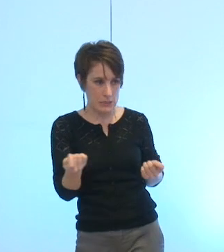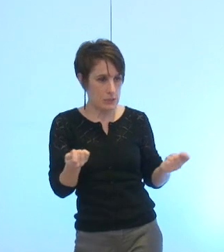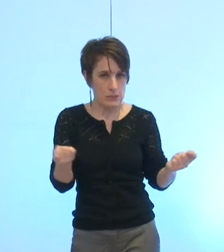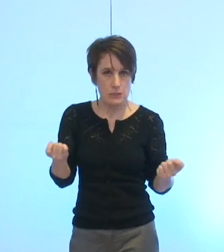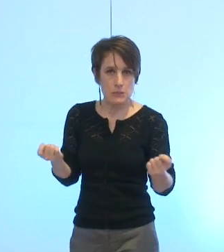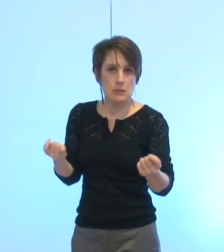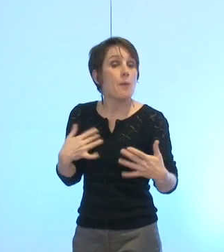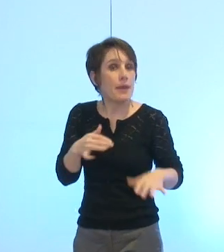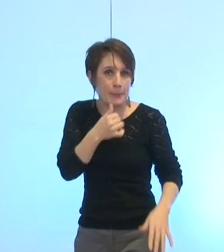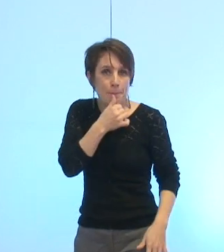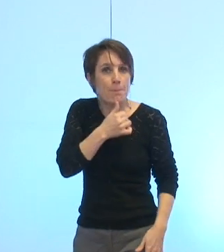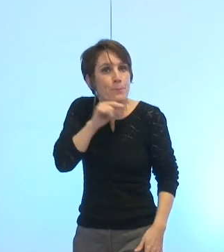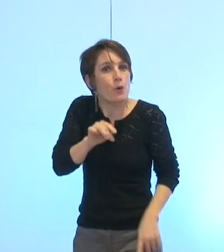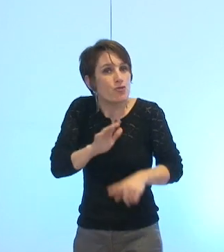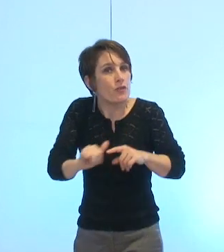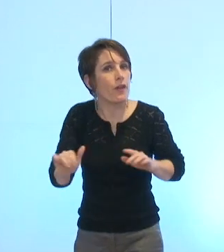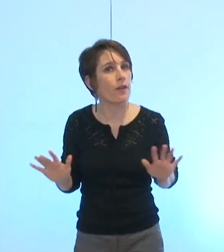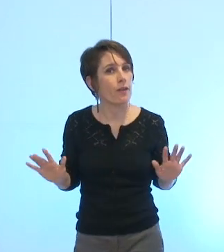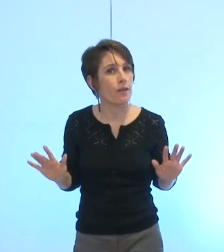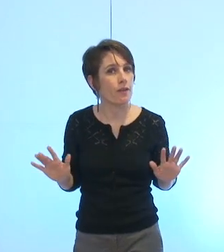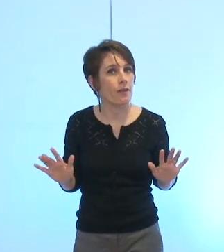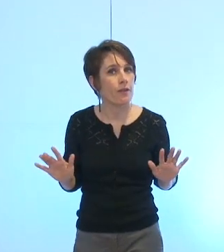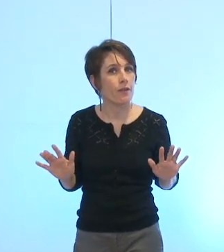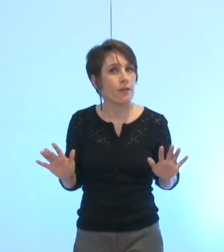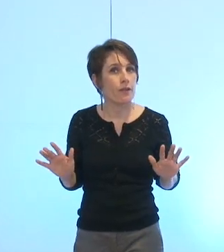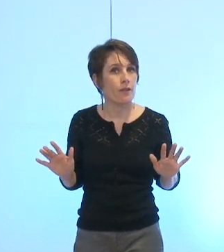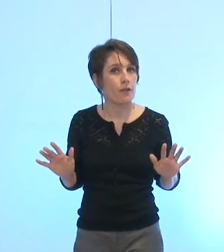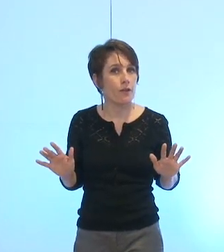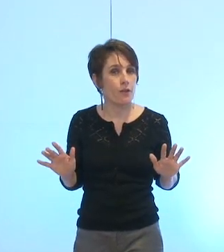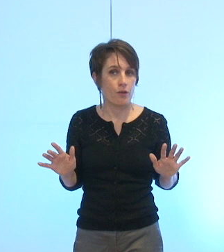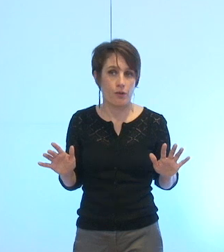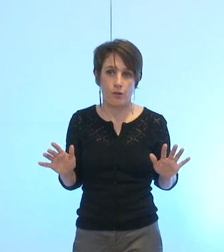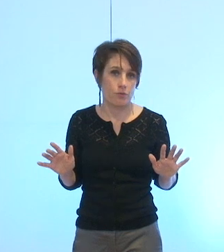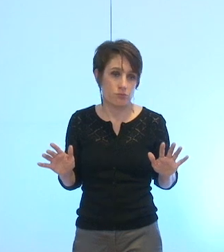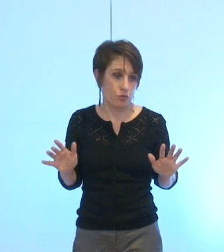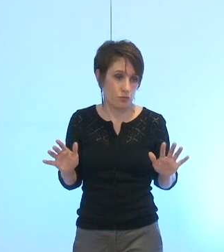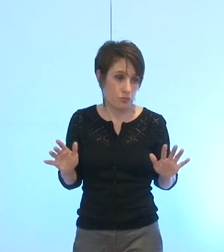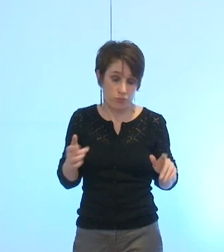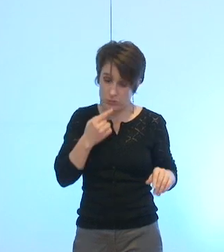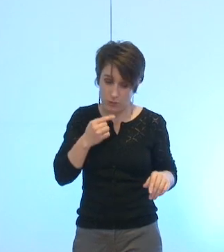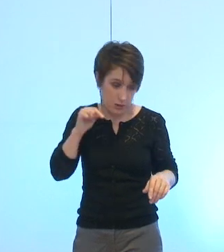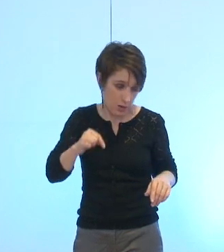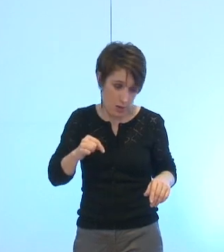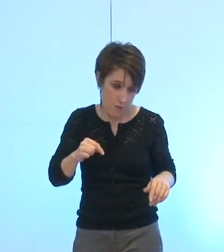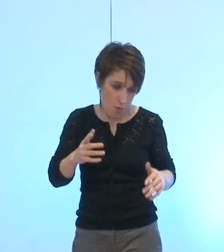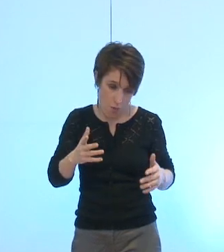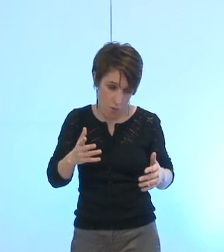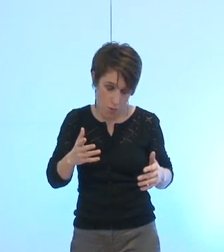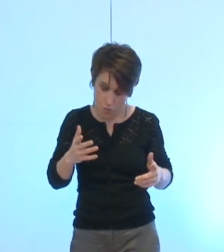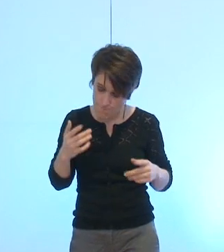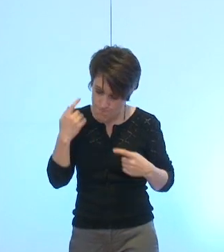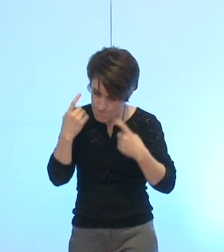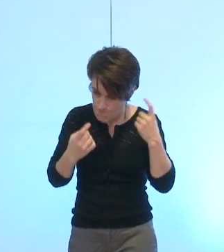dans finalement un état d'esprit qui est que il nous faut arrêter de d'avoir une politique